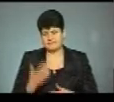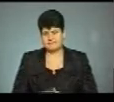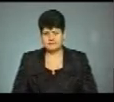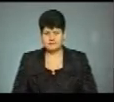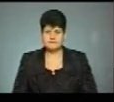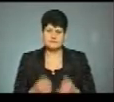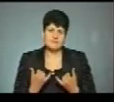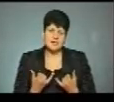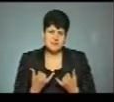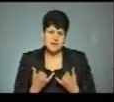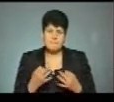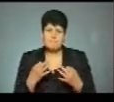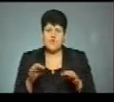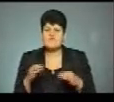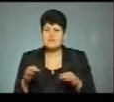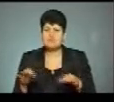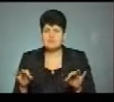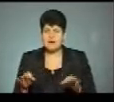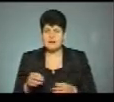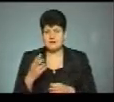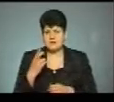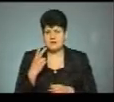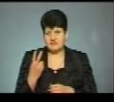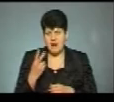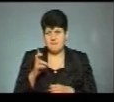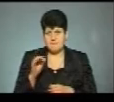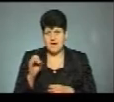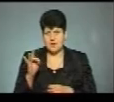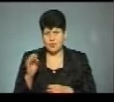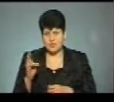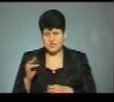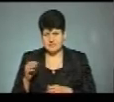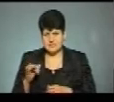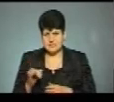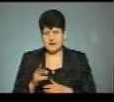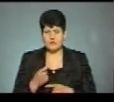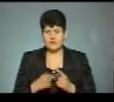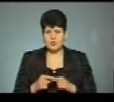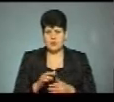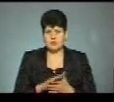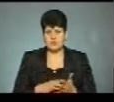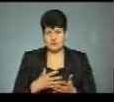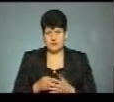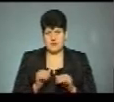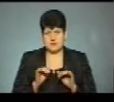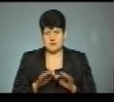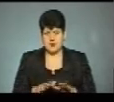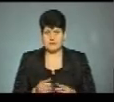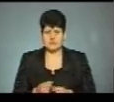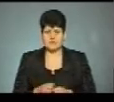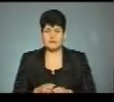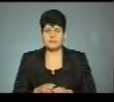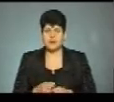зараз повідпускали і зараз 2 беркутівці вернулися для продовження своєї справи,